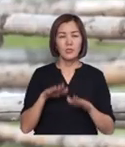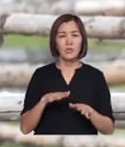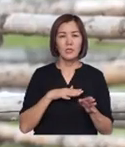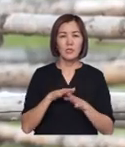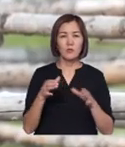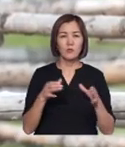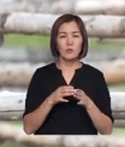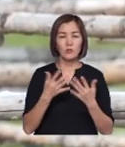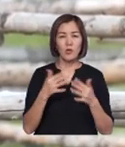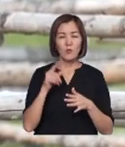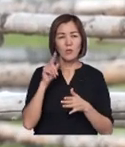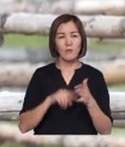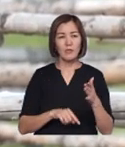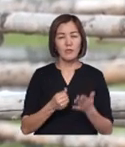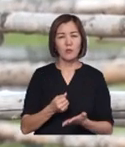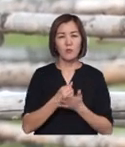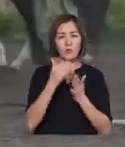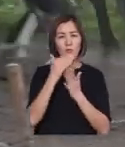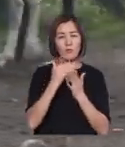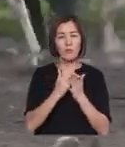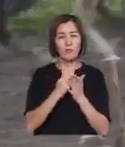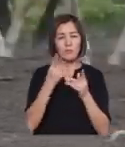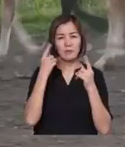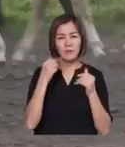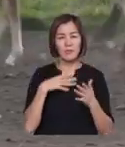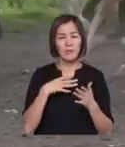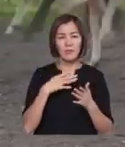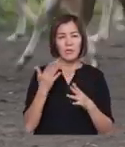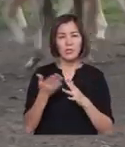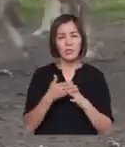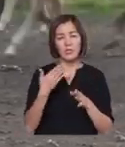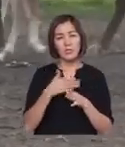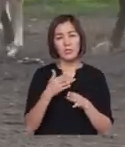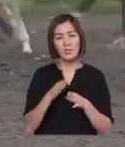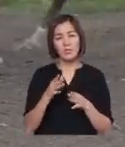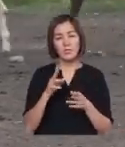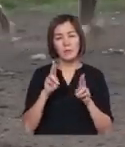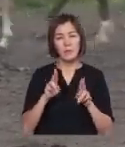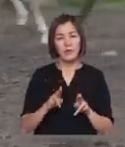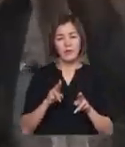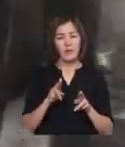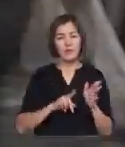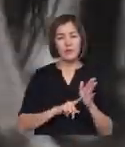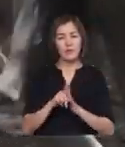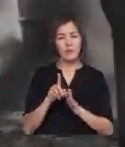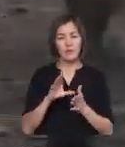кеңесіп, ауыл аманаты мемлекеттік қолдау бағдарламасы туралы білген. Жеңілдетілген несие шарттарымен танысып, дереу іске